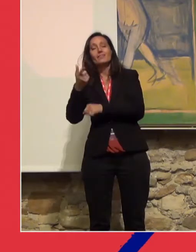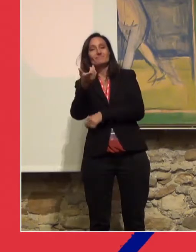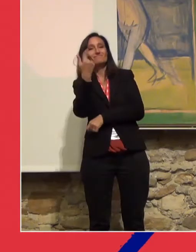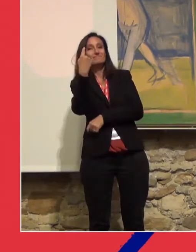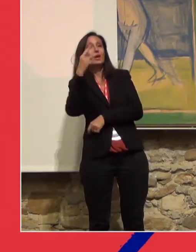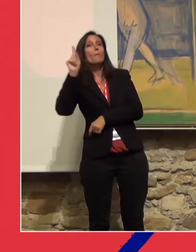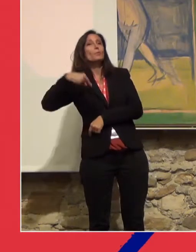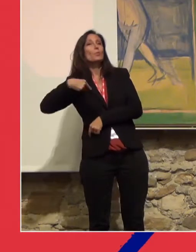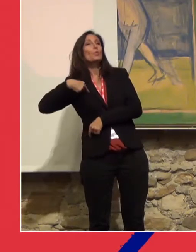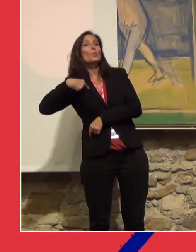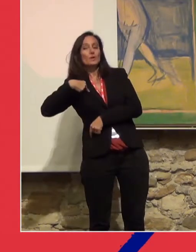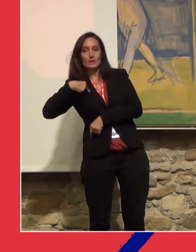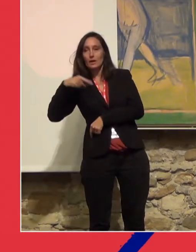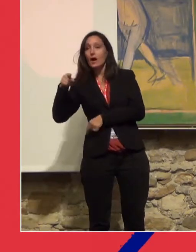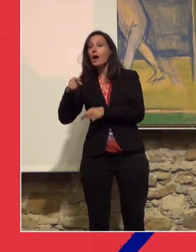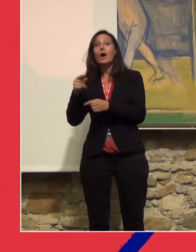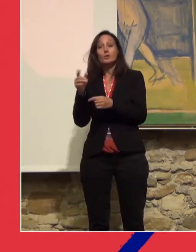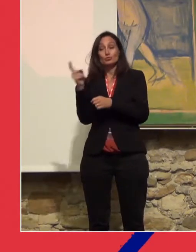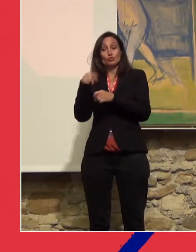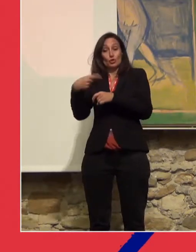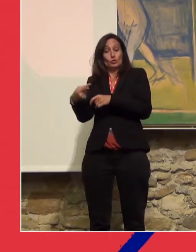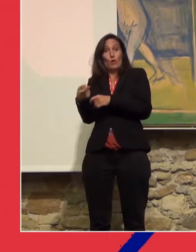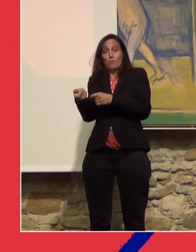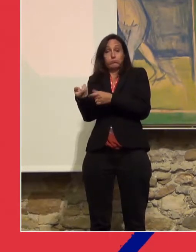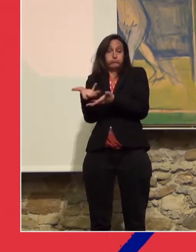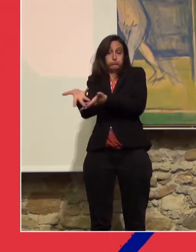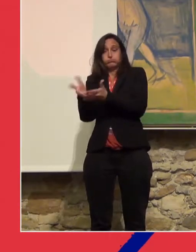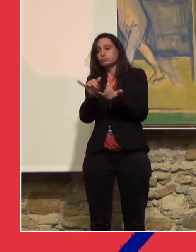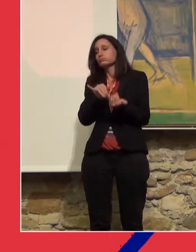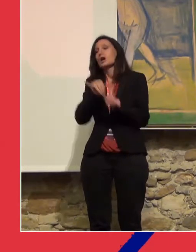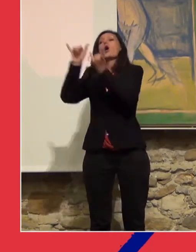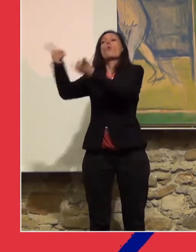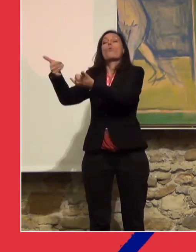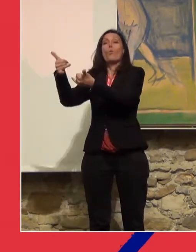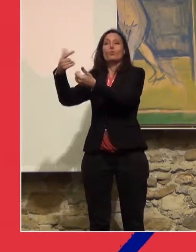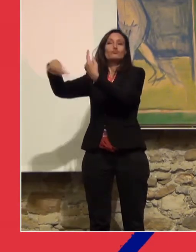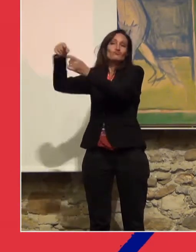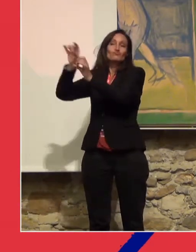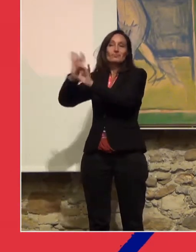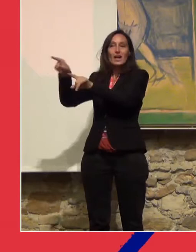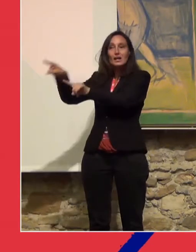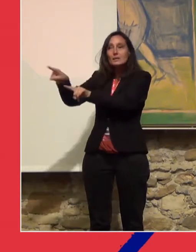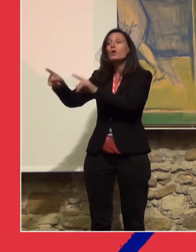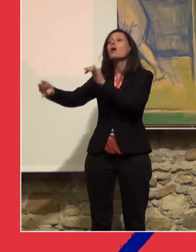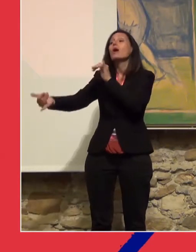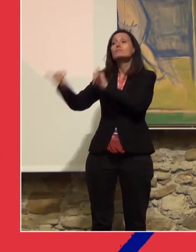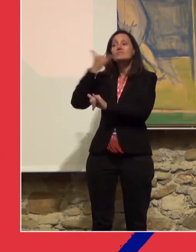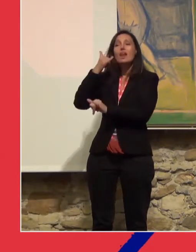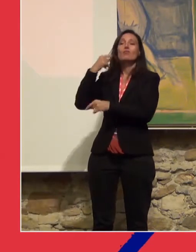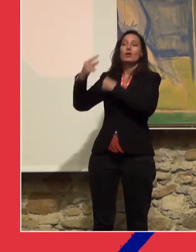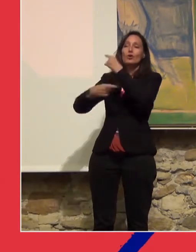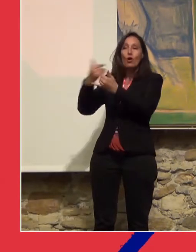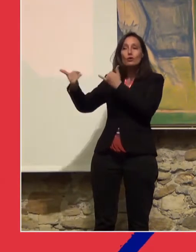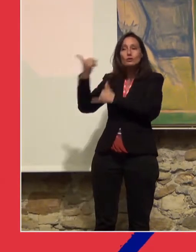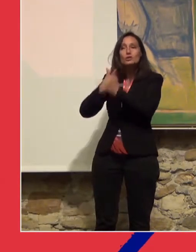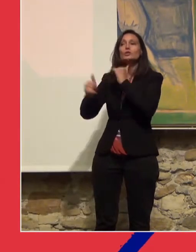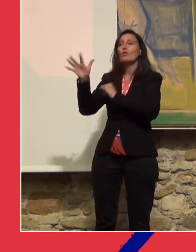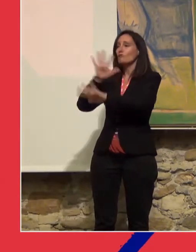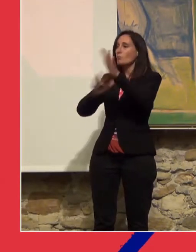a scrivermi e a telefonare per avere notizie e darmi informazioni sulla sua convalescenza, andava